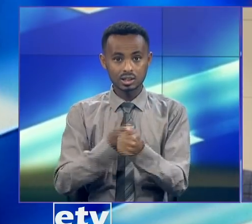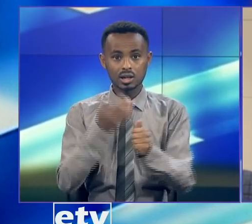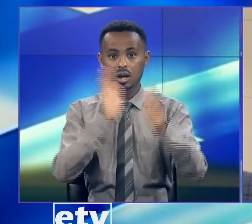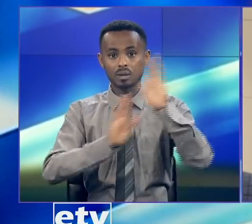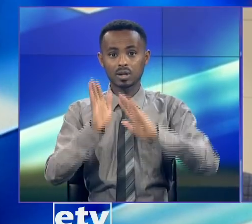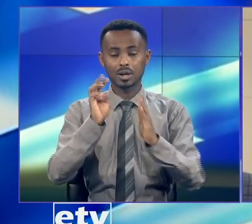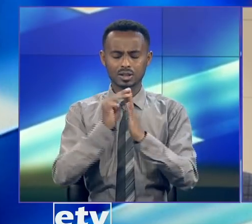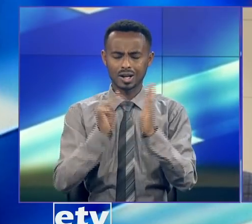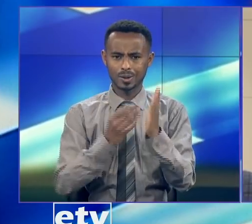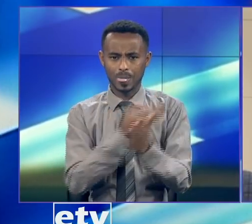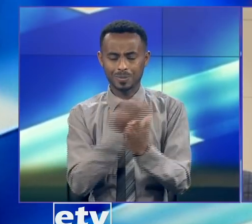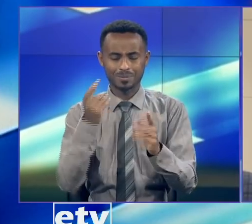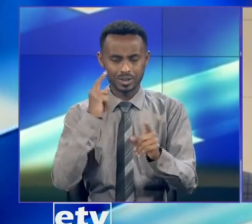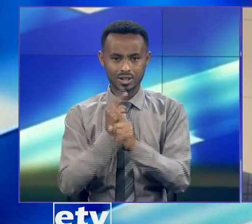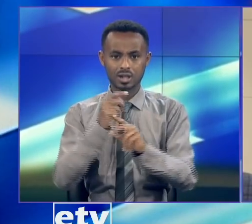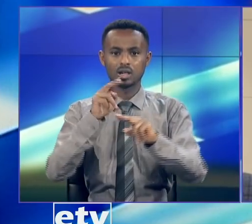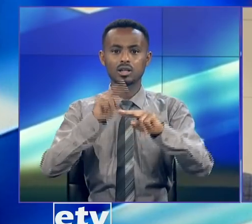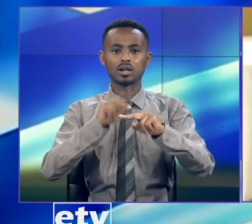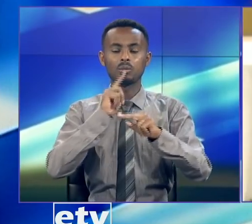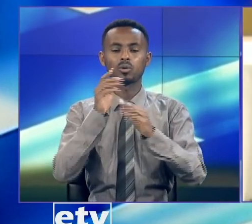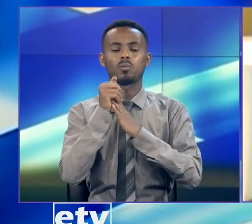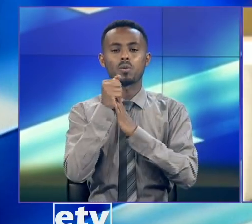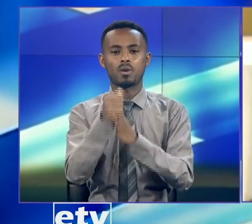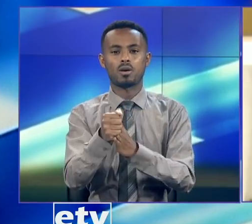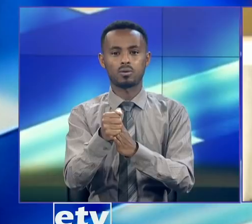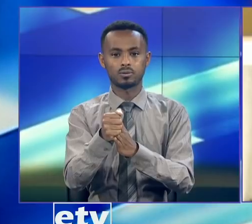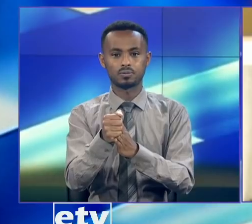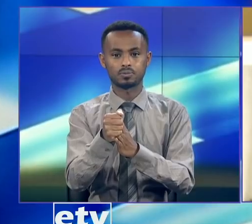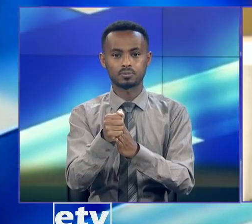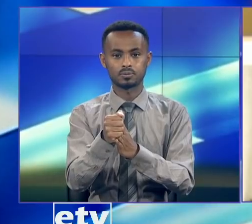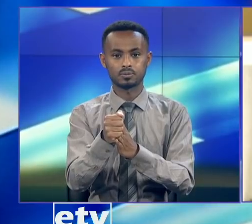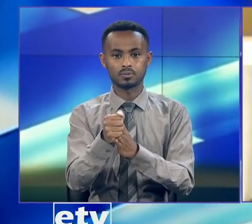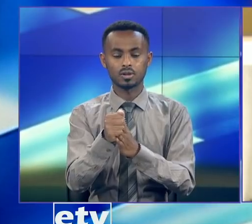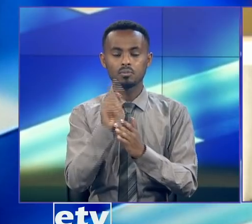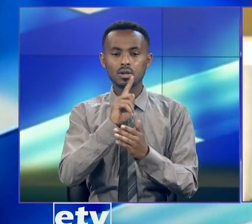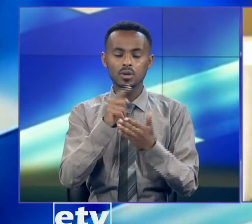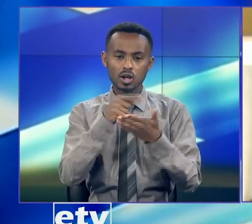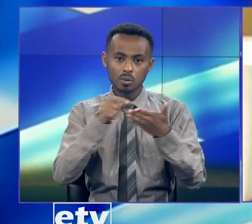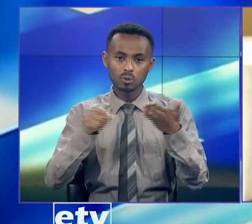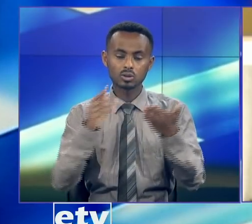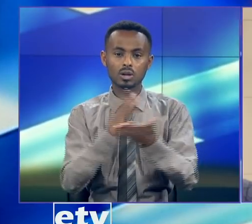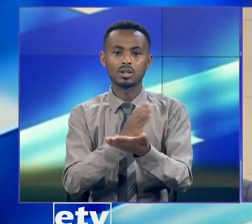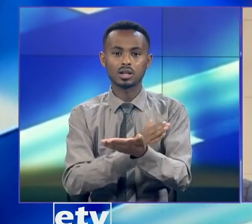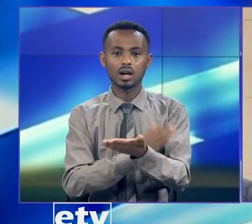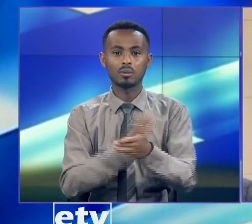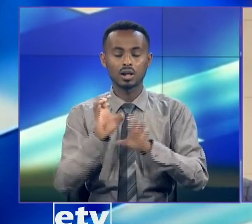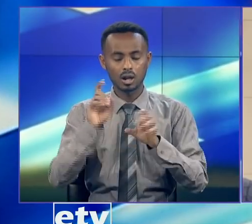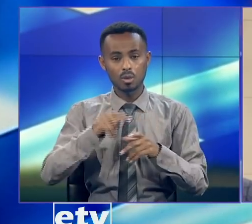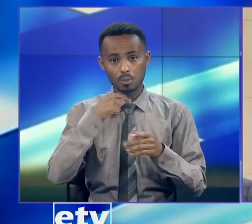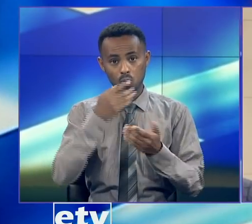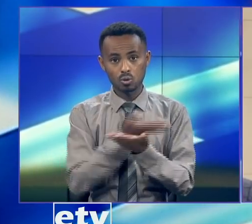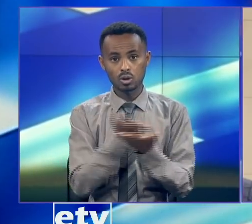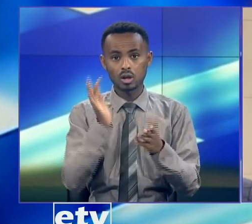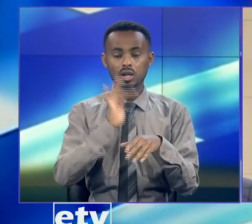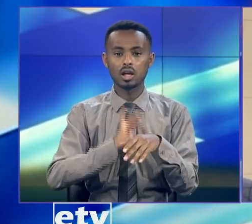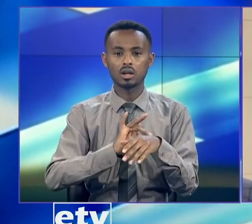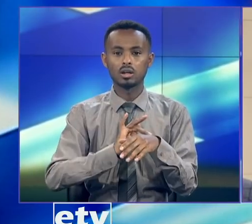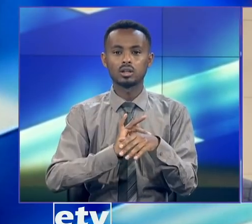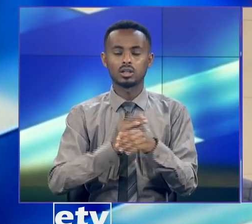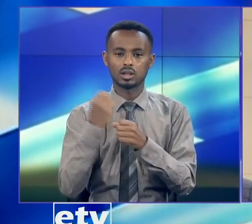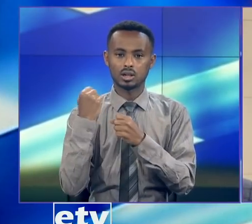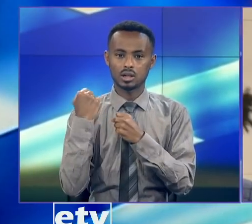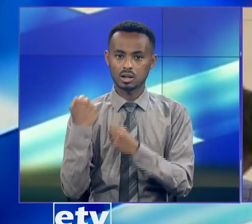ስርዓቱ በትክክል ተቀምጦ ነው የሚመራው ምን ርማቶችን ማስተካከል መደረግ አለባቸው ምን ጉዳዮች ላይ